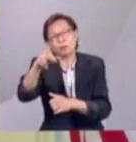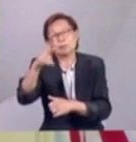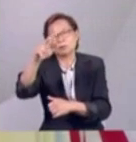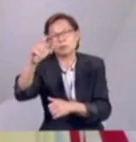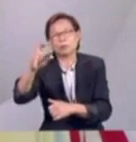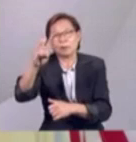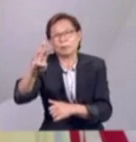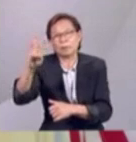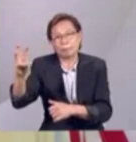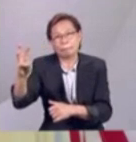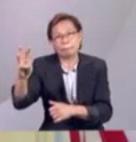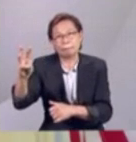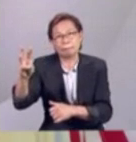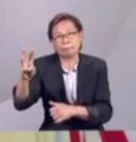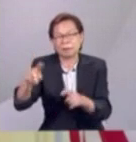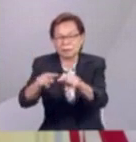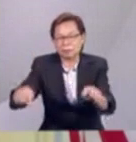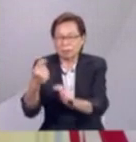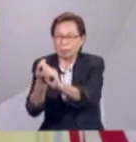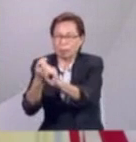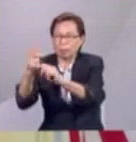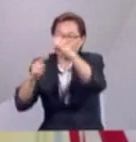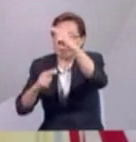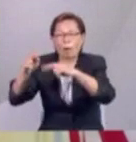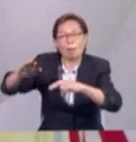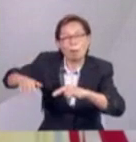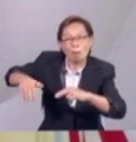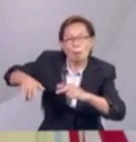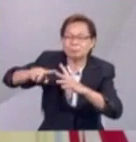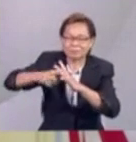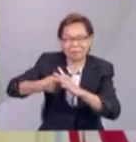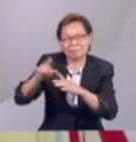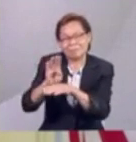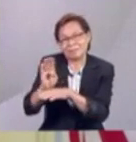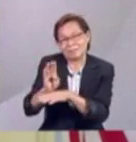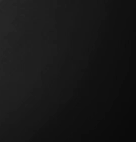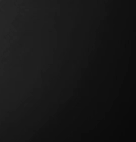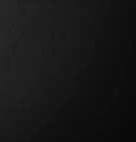5,366 tapak binaan masih belum beroperasi.